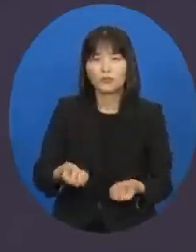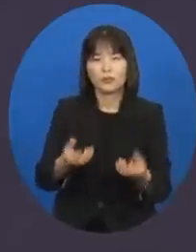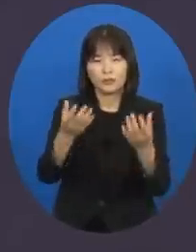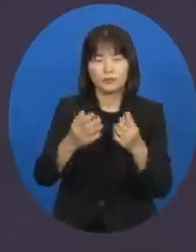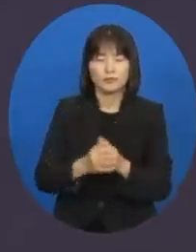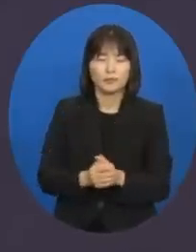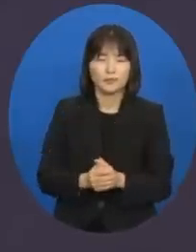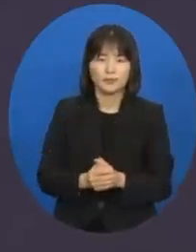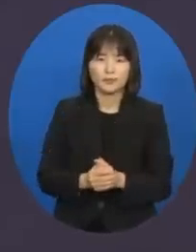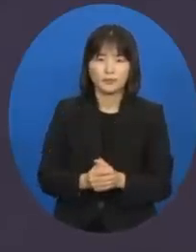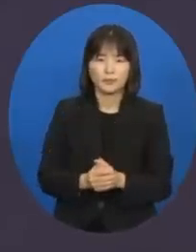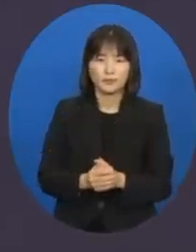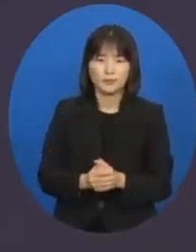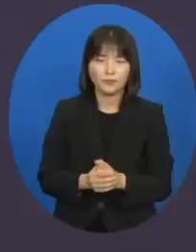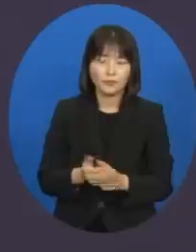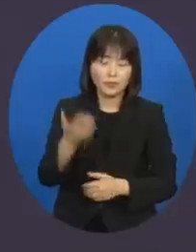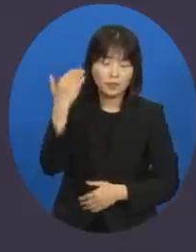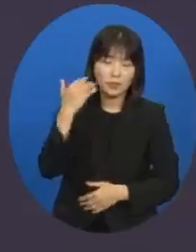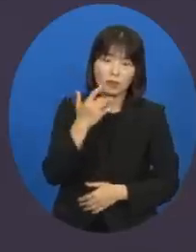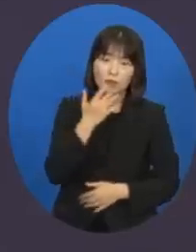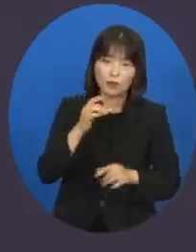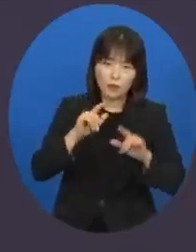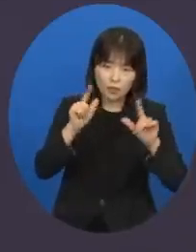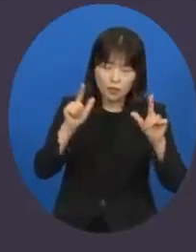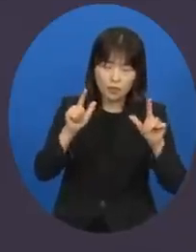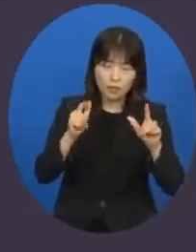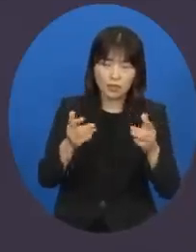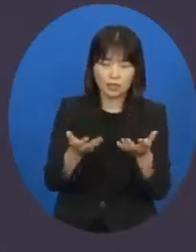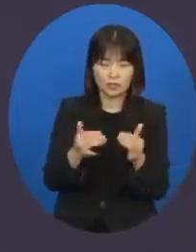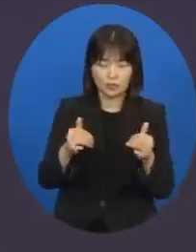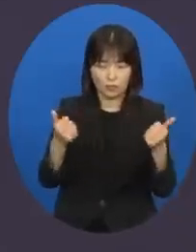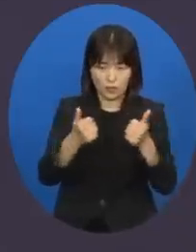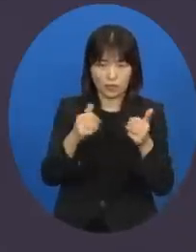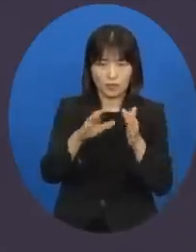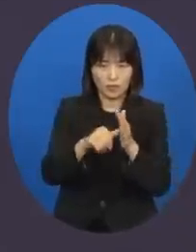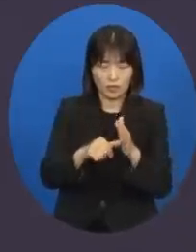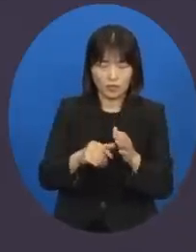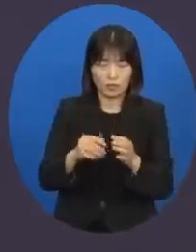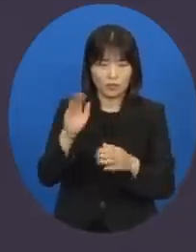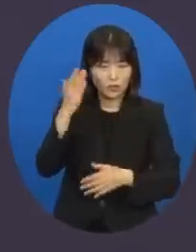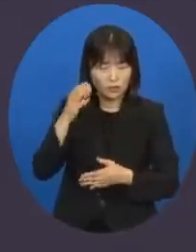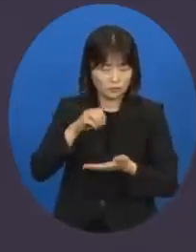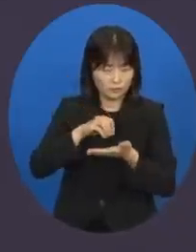지난 화요 교직원 회의 때 최근 부임하신 목사님께서